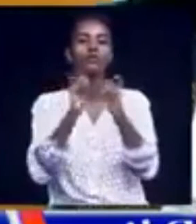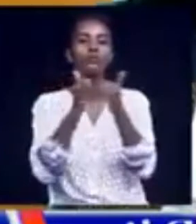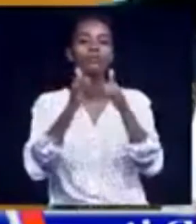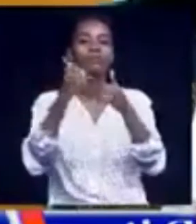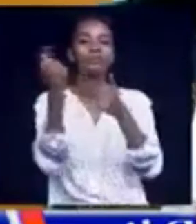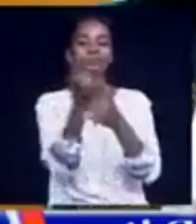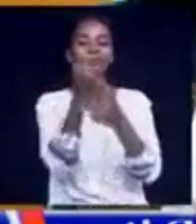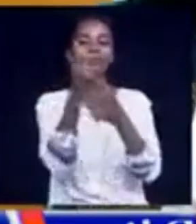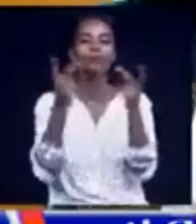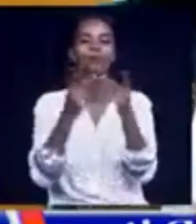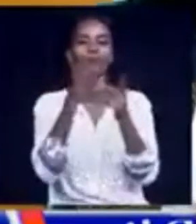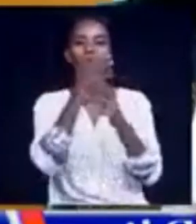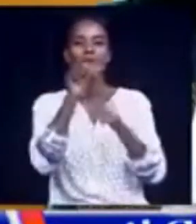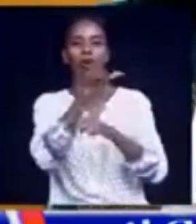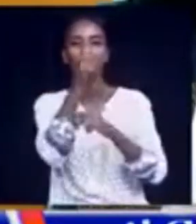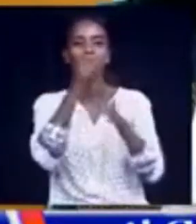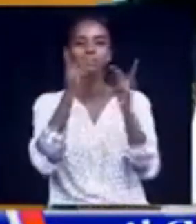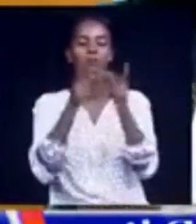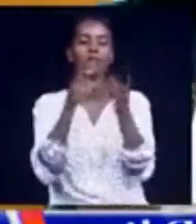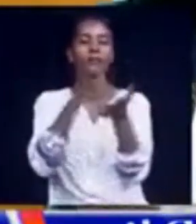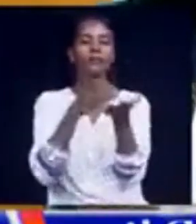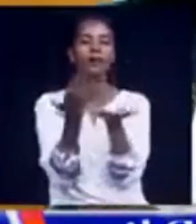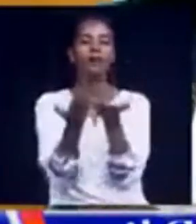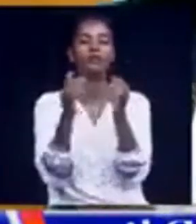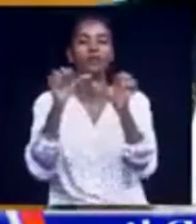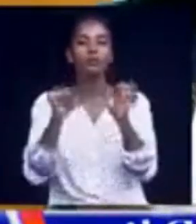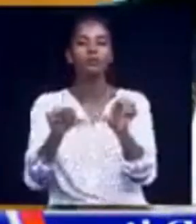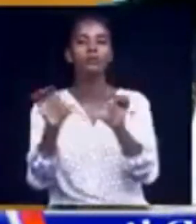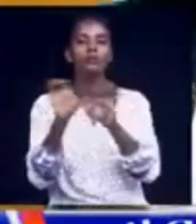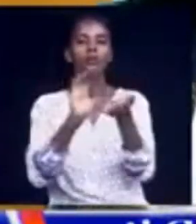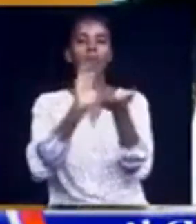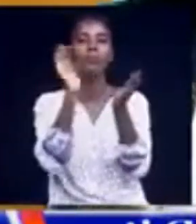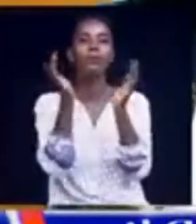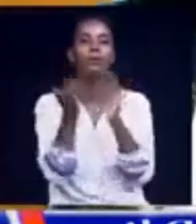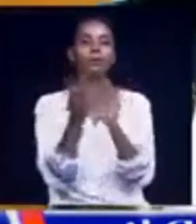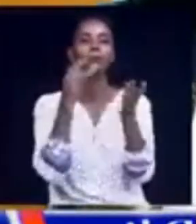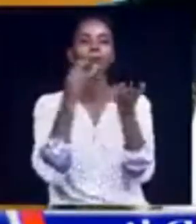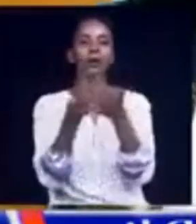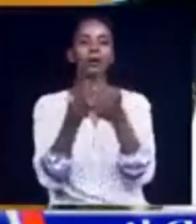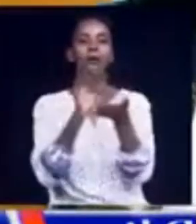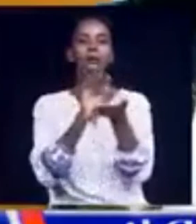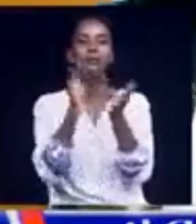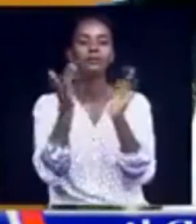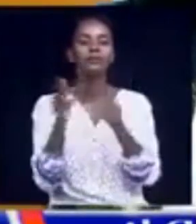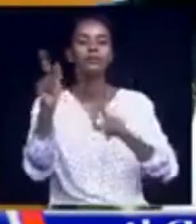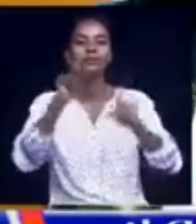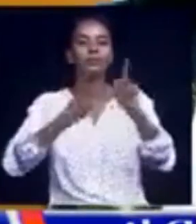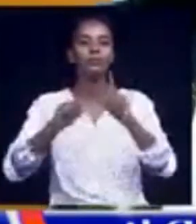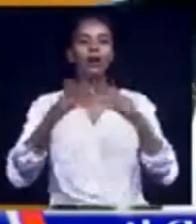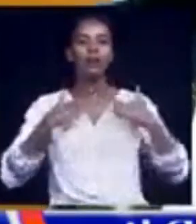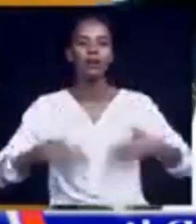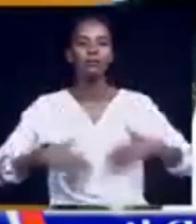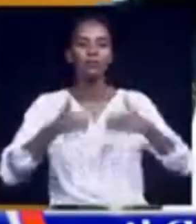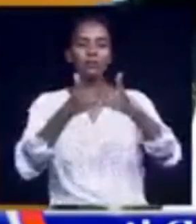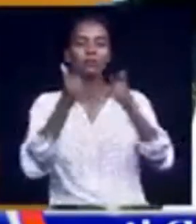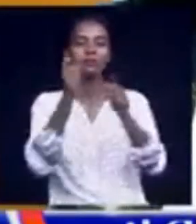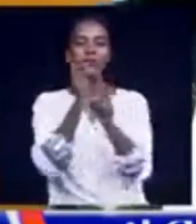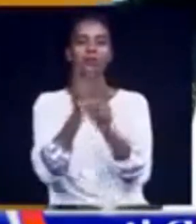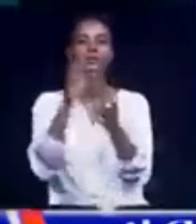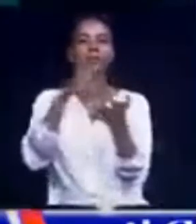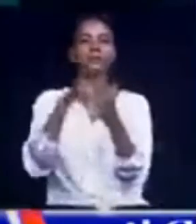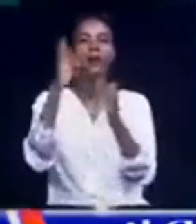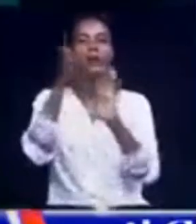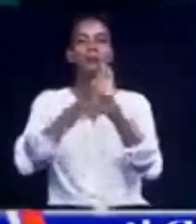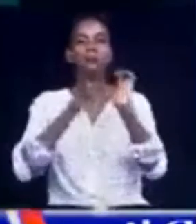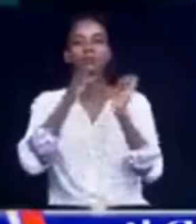ማዘውተሪያ ቦታዎችና ሌሎች ስፍራዎችን ለግብይት አገልግሎት እንዲውሉ እየተደረገ መሆኑ መልካም ቢሆንም ህብረተሰቡ አካላዊ ርቀቱን ጠብቆ ግብይት